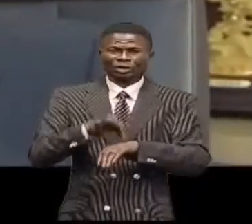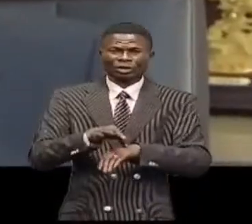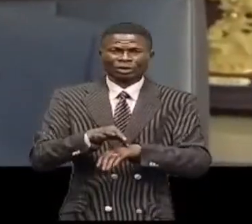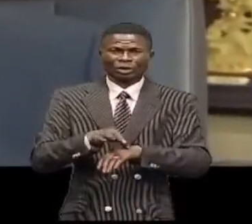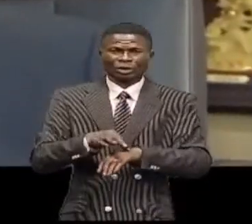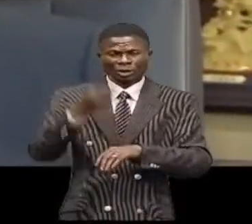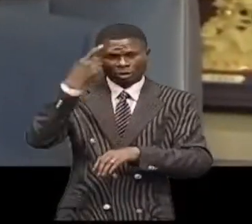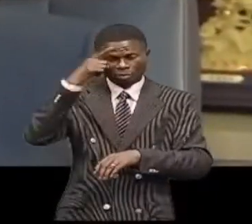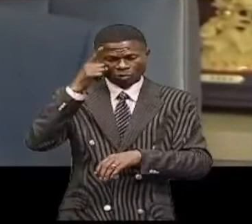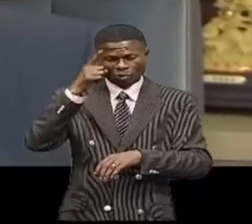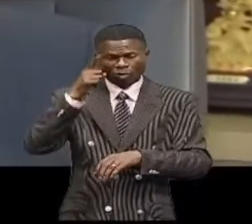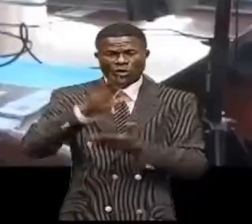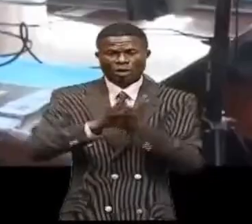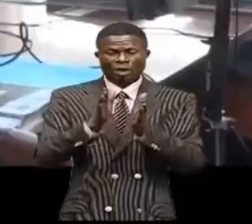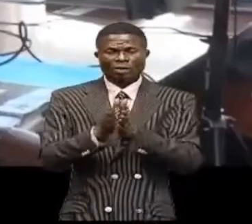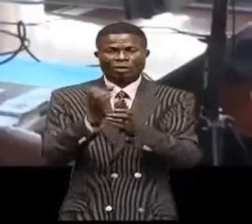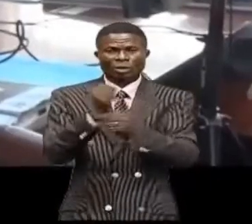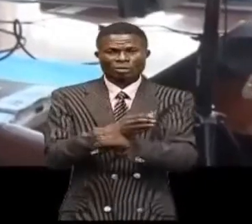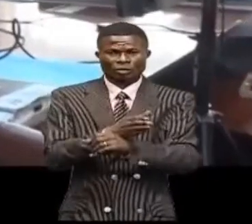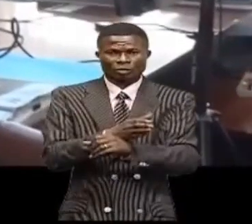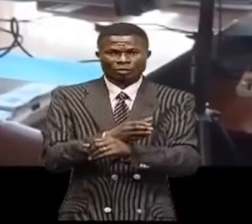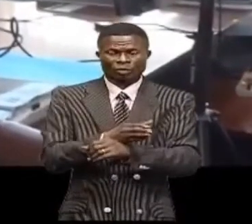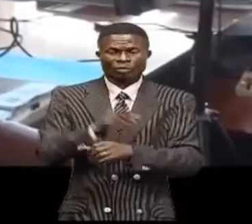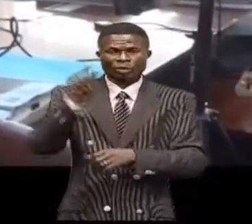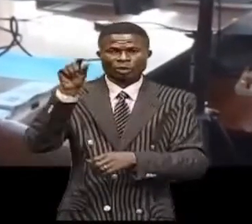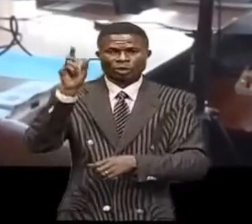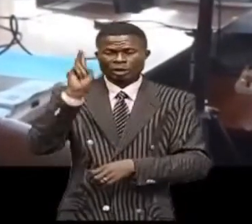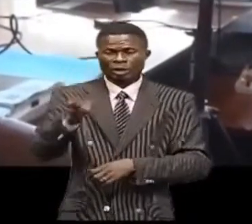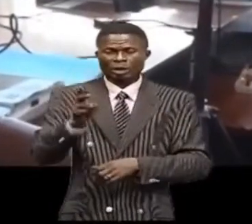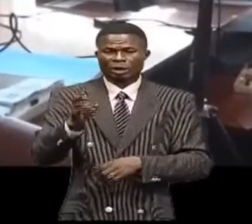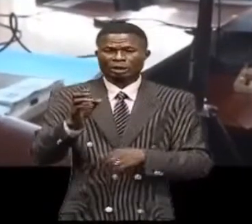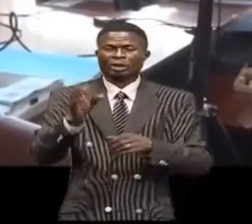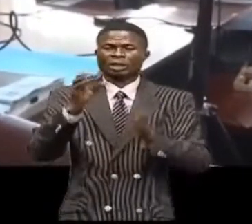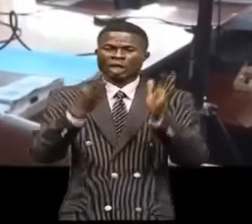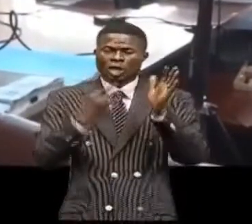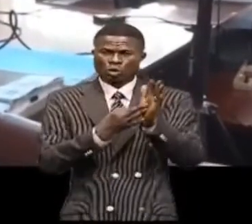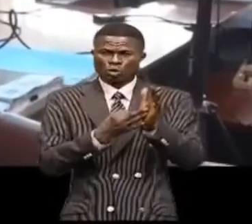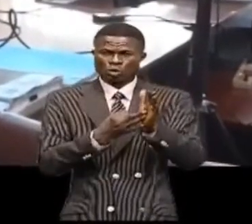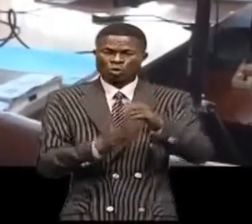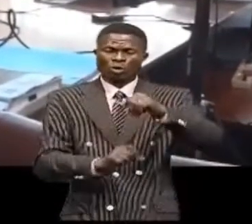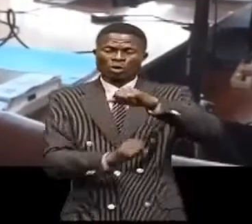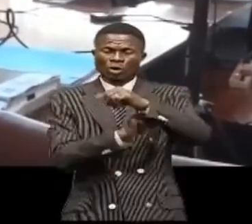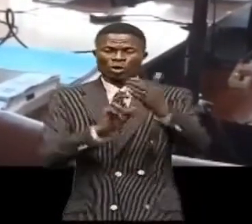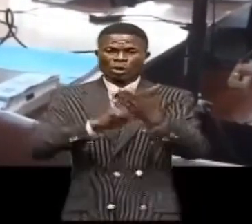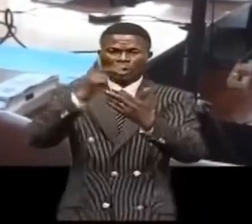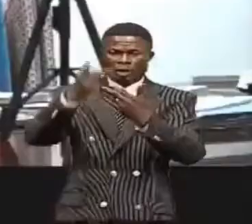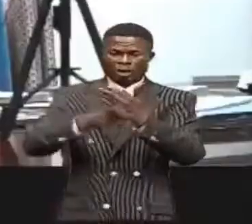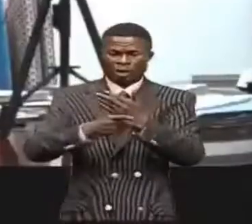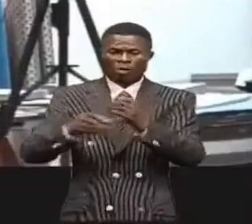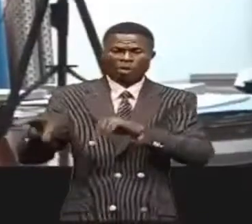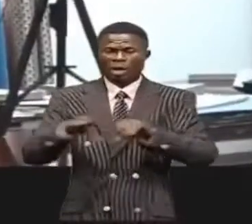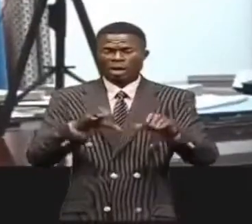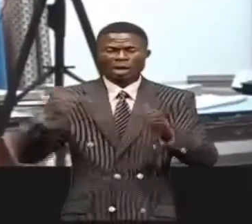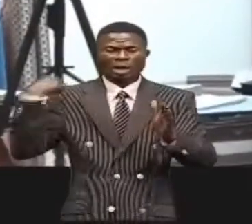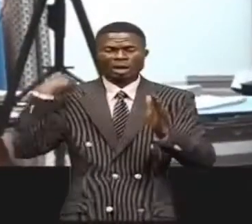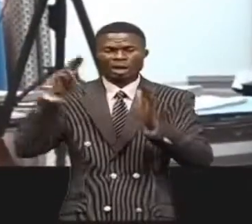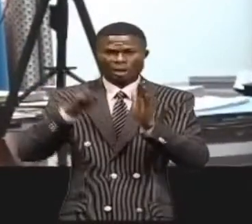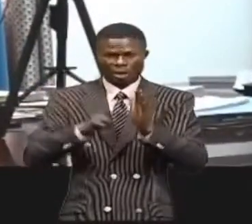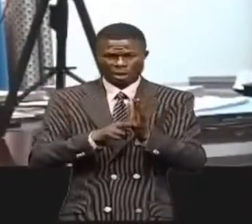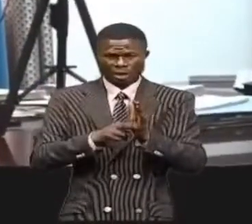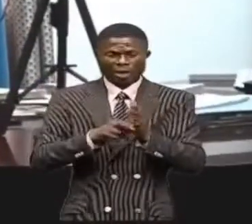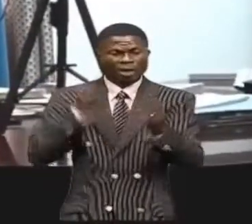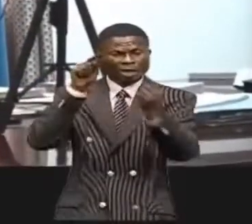entre autres, concrétiser le point 208, axe 44 du pilier 10 du programme d'action du gouvernement, qui fixe